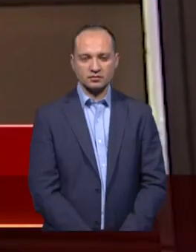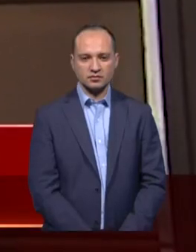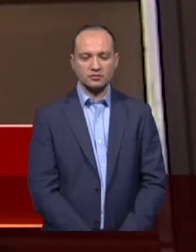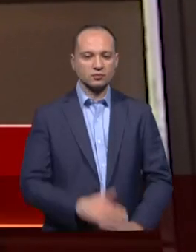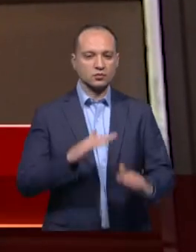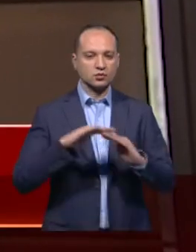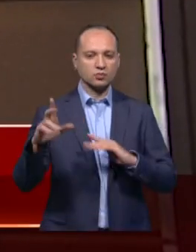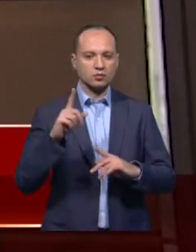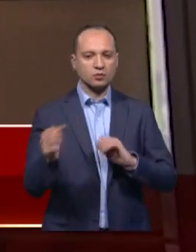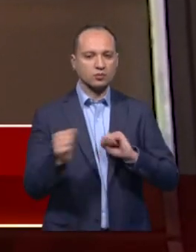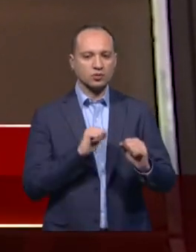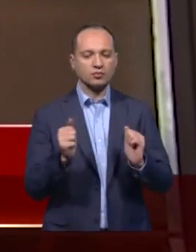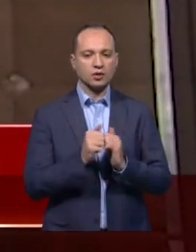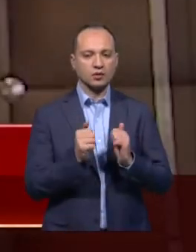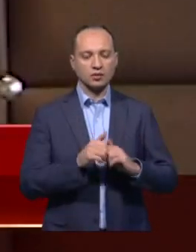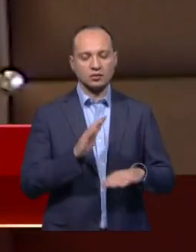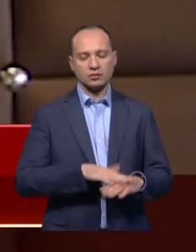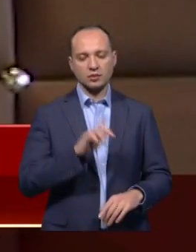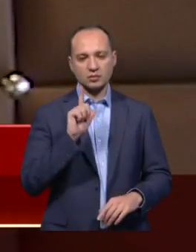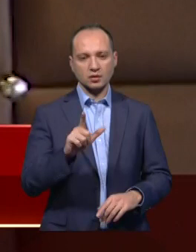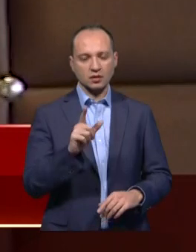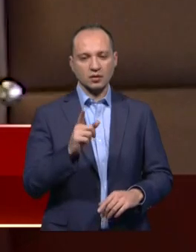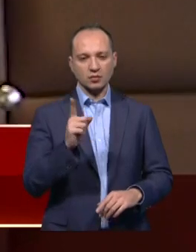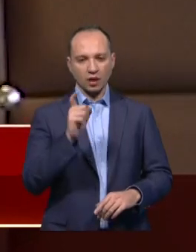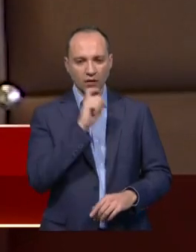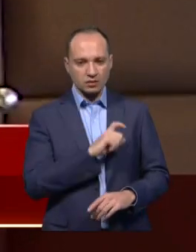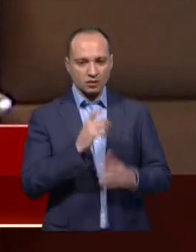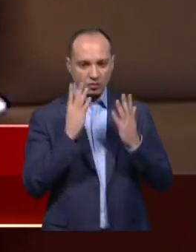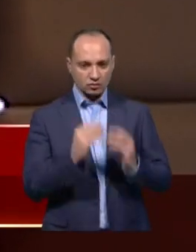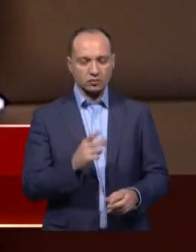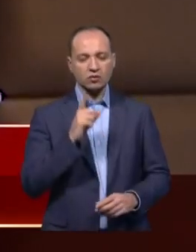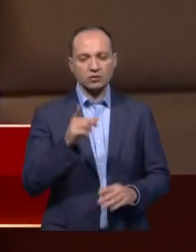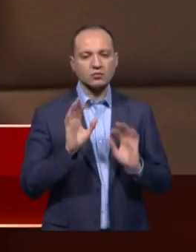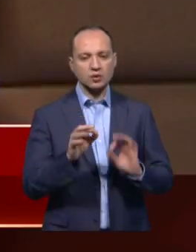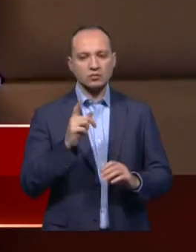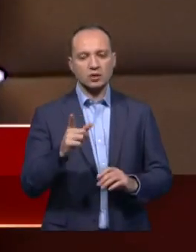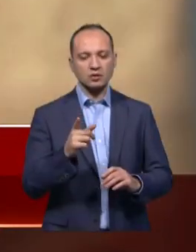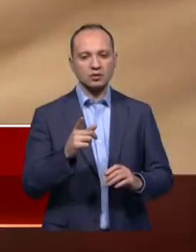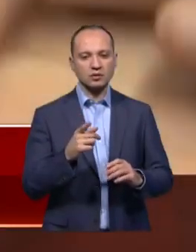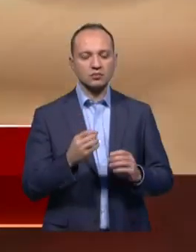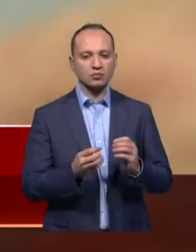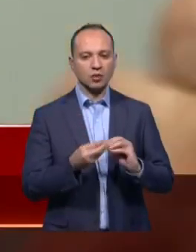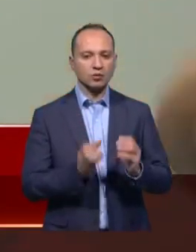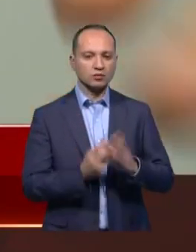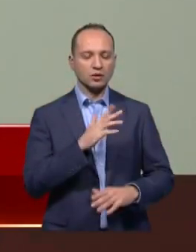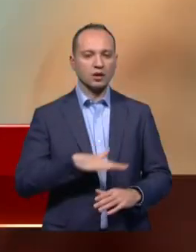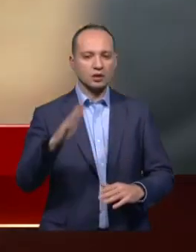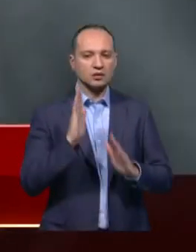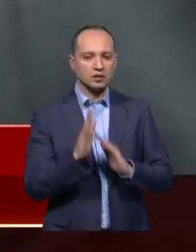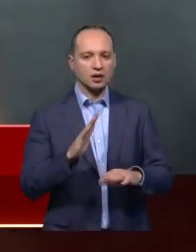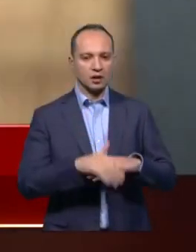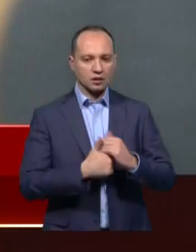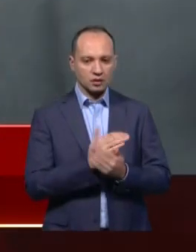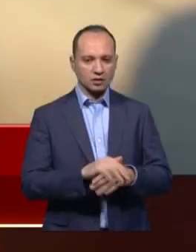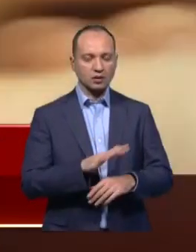toplumsal bir mücadele birlikte vermemiz gerekiyor şöyle verilirse bu şeytan Orada mutlaka bir gezi kaçıdır herkesin sık